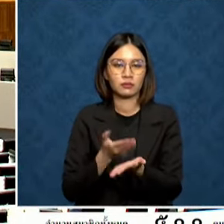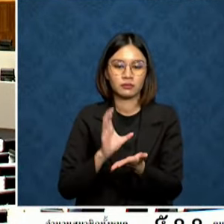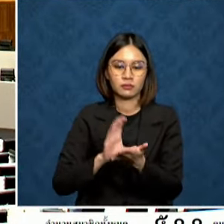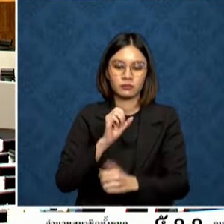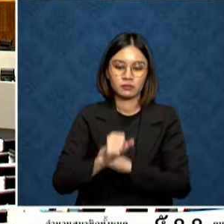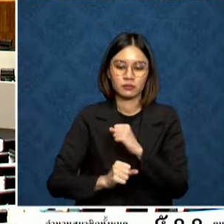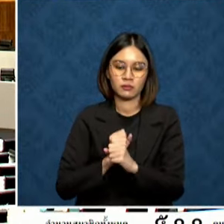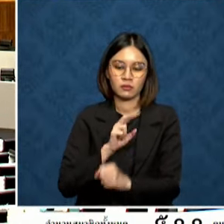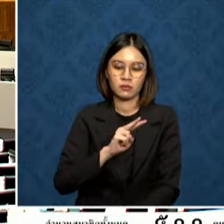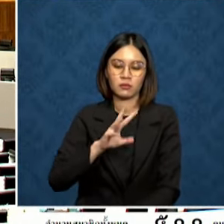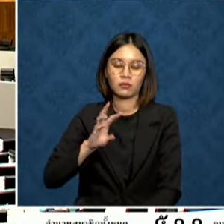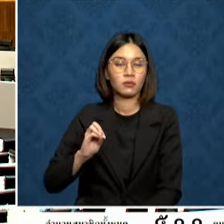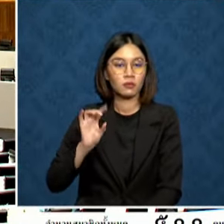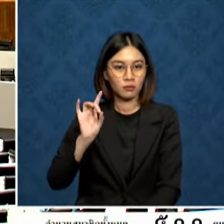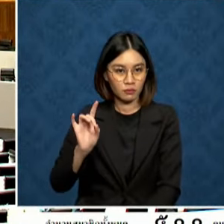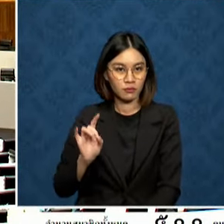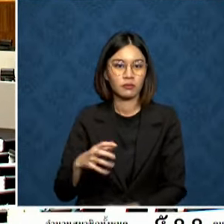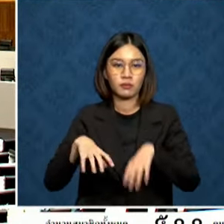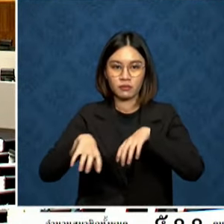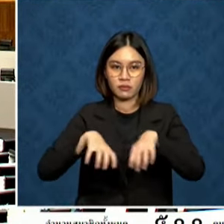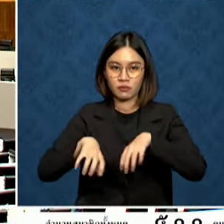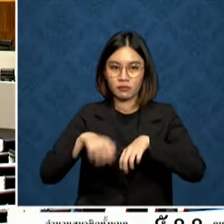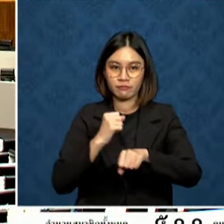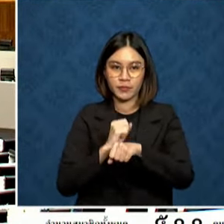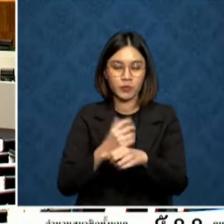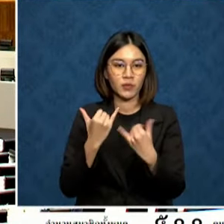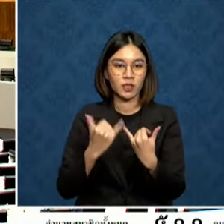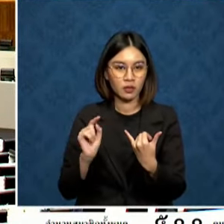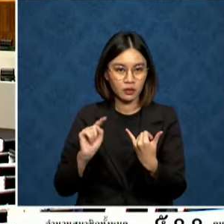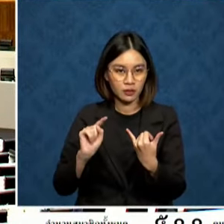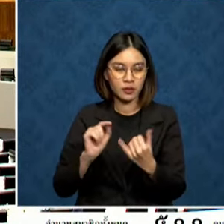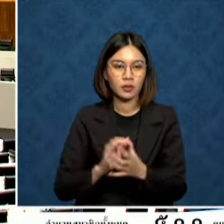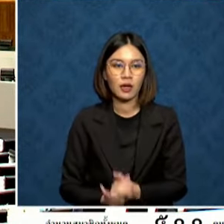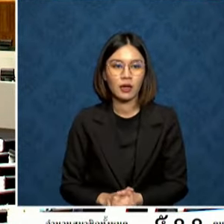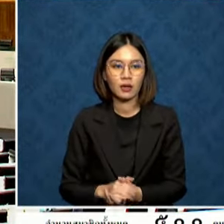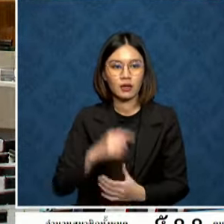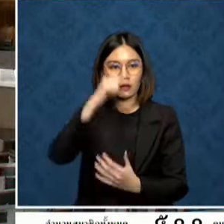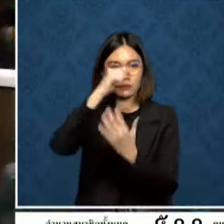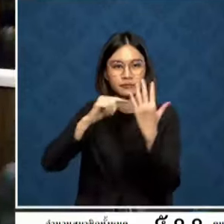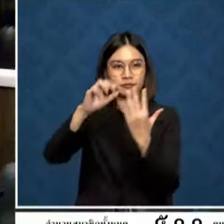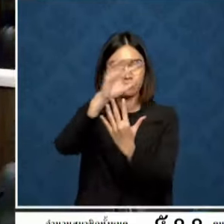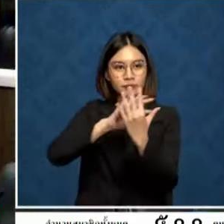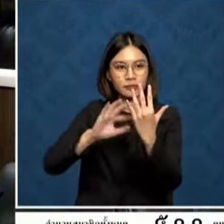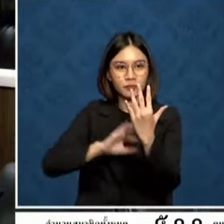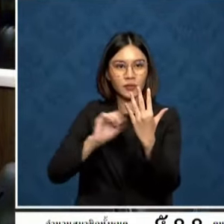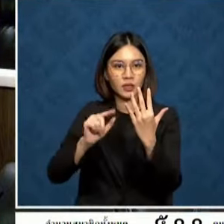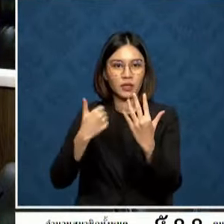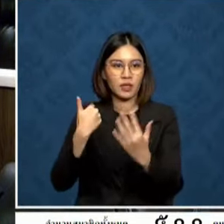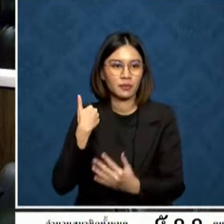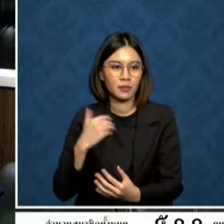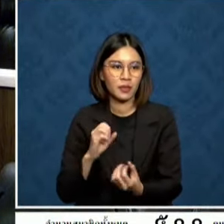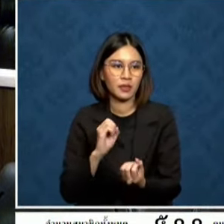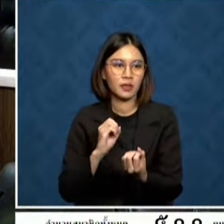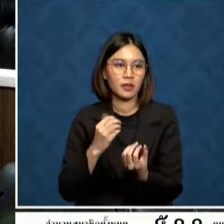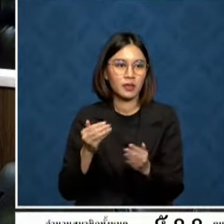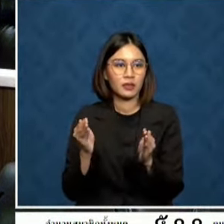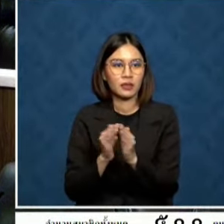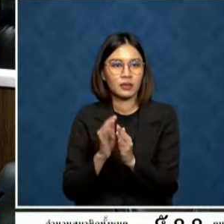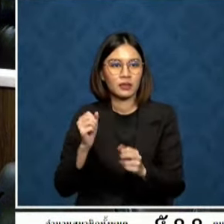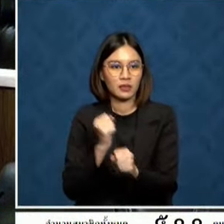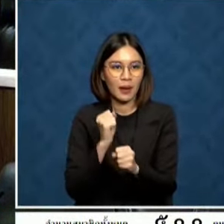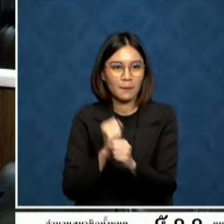ปี2568ที่ได้จัดทำขึ้นมานี้นะคะทำให้ประเทศไทยค่ะได้มีการทำลายสถิติ